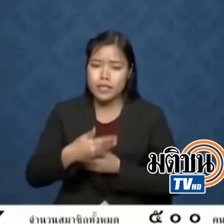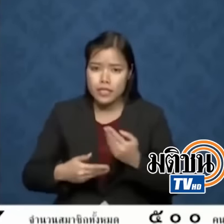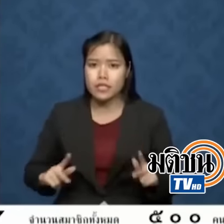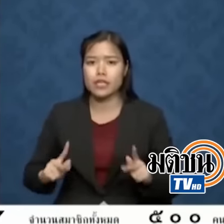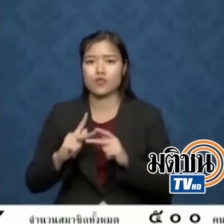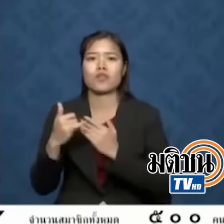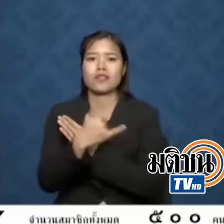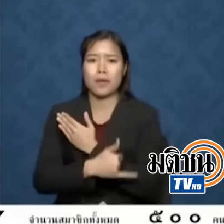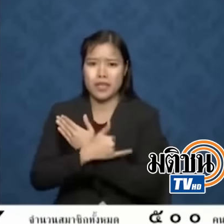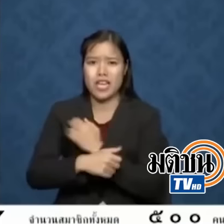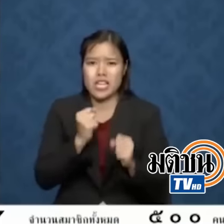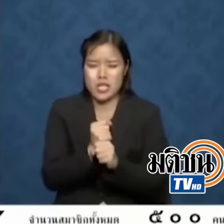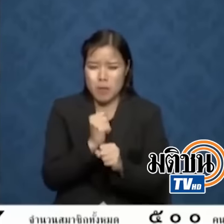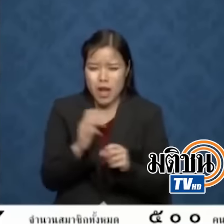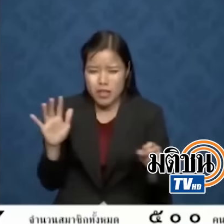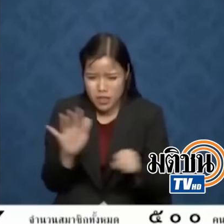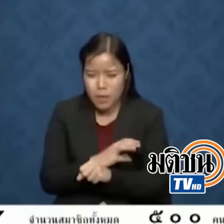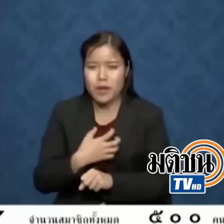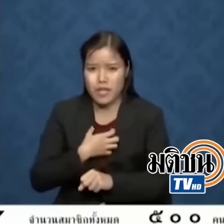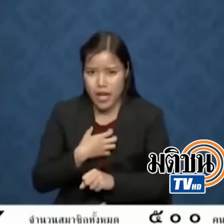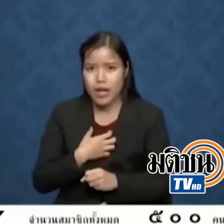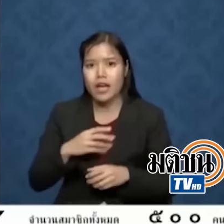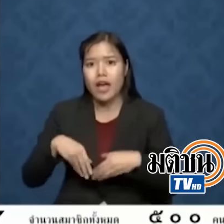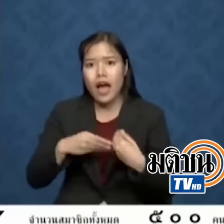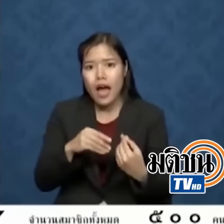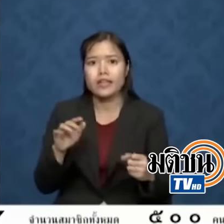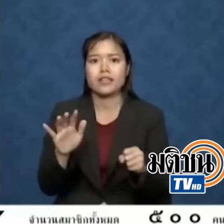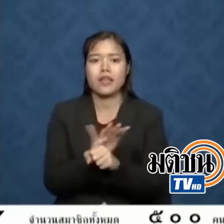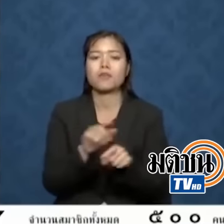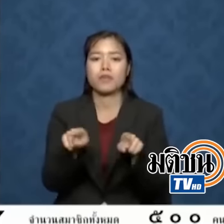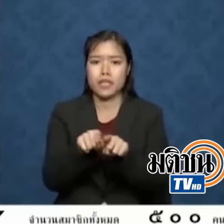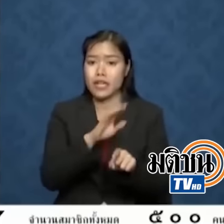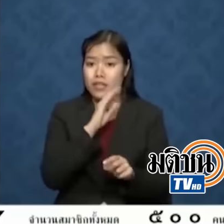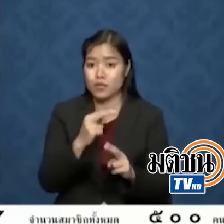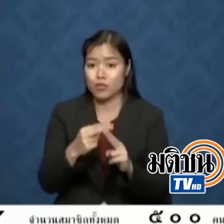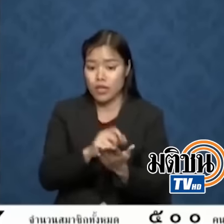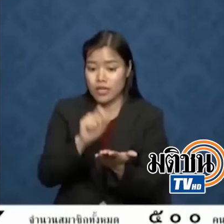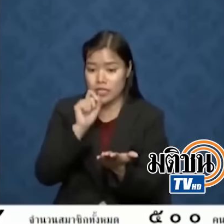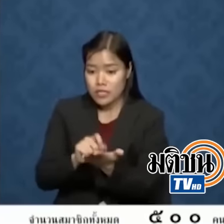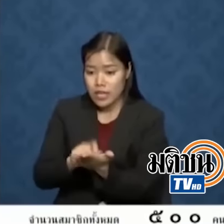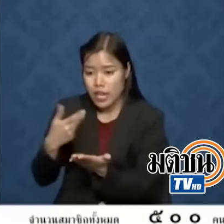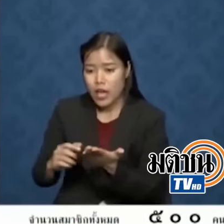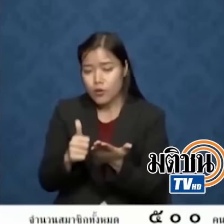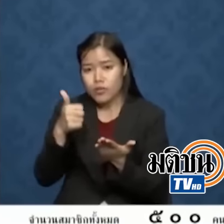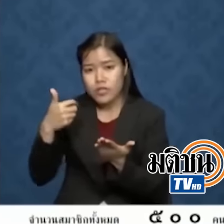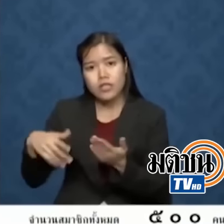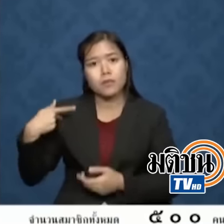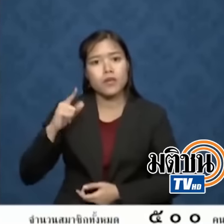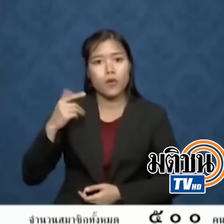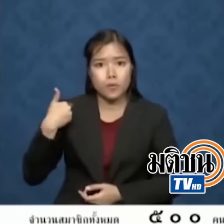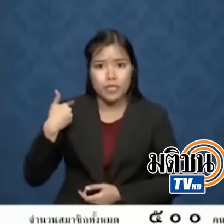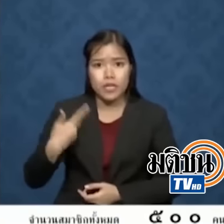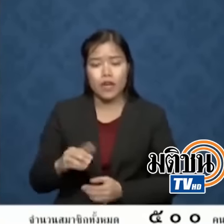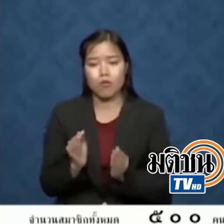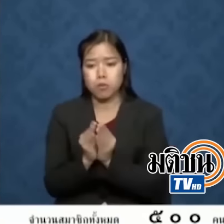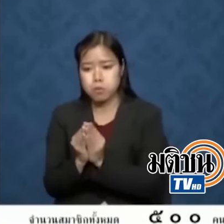ไปถ้าท่านไปเซ็นมา1ฉบับแล้วทีมงานท่านบอกว่าเซ็นแล้วดีจะมีประโยชน์แล้วก็คำนวณมาให้ท่านเสร็จสรรพว่า